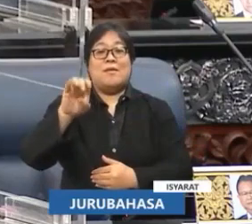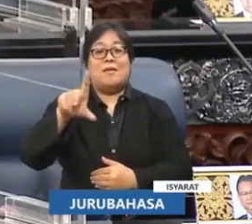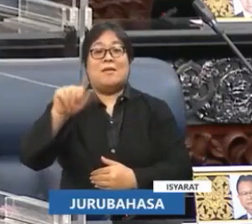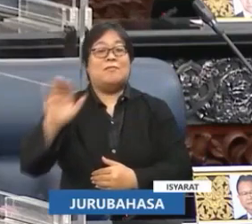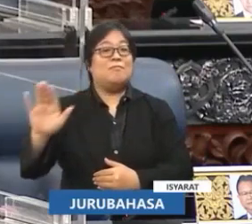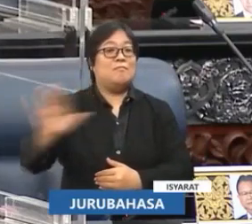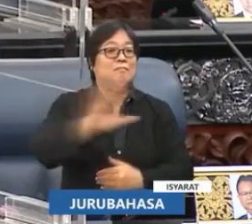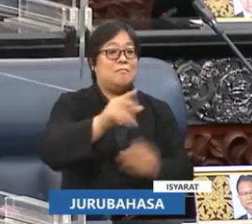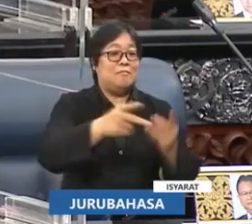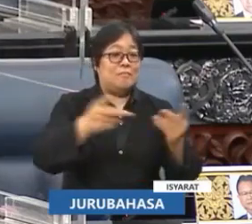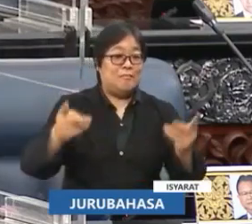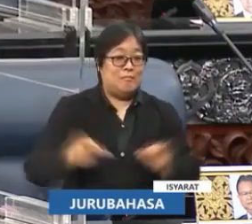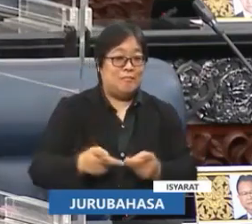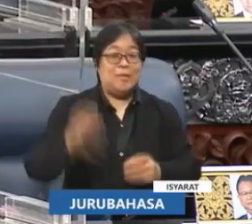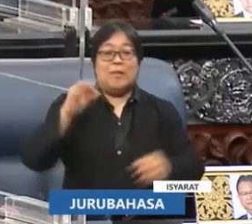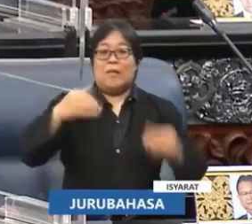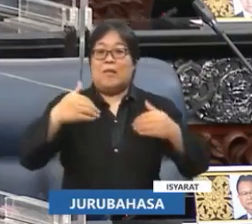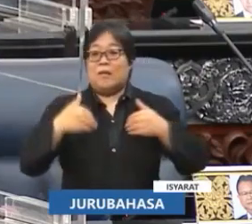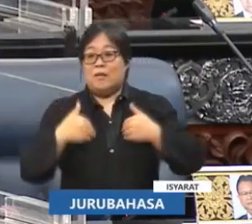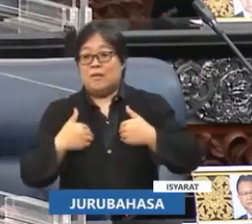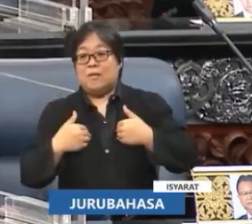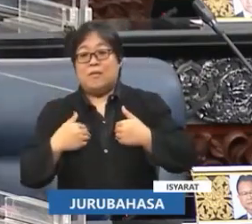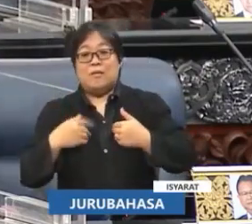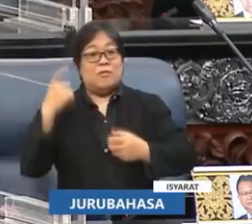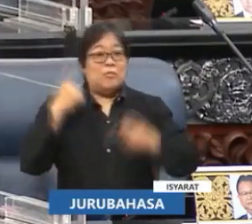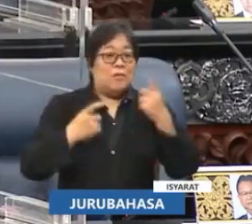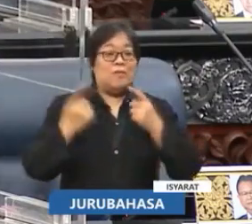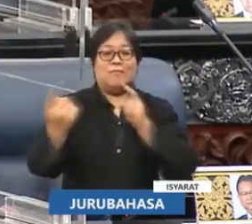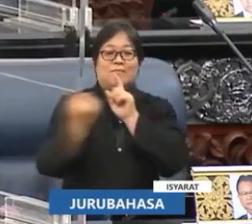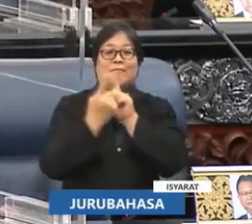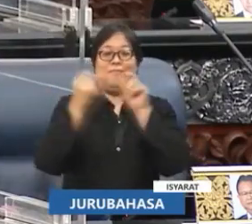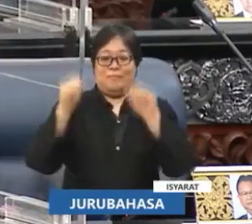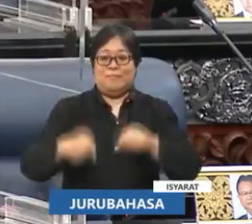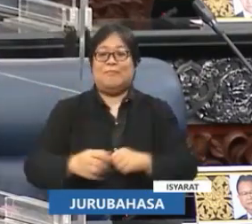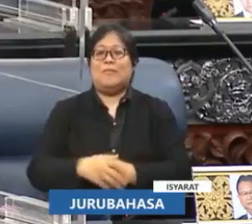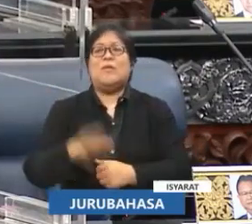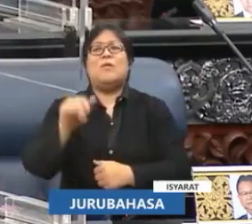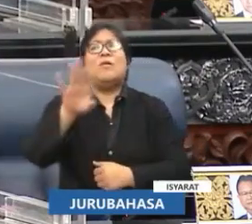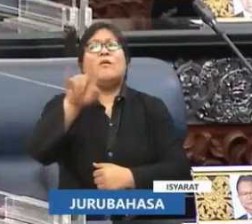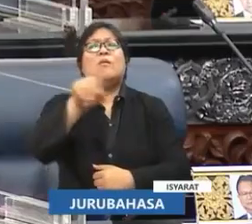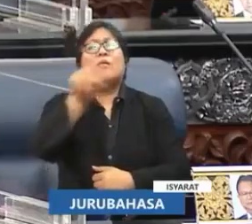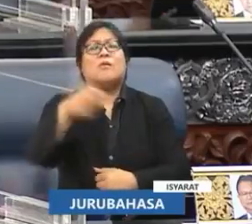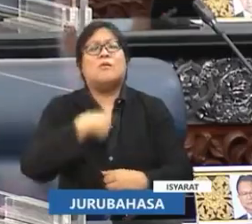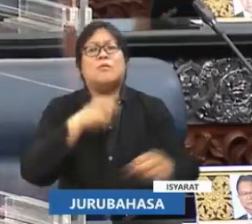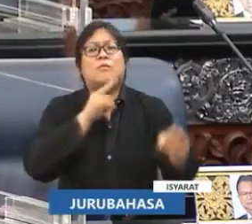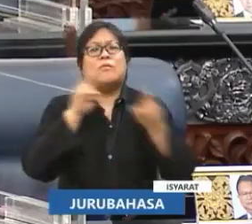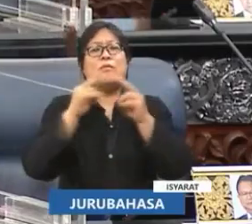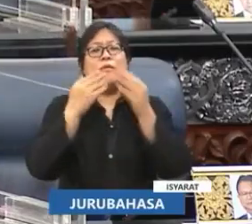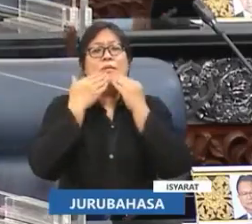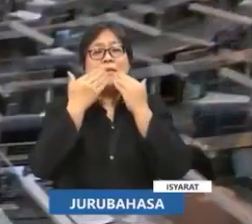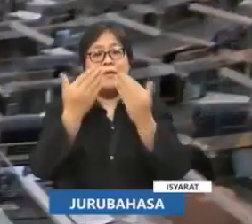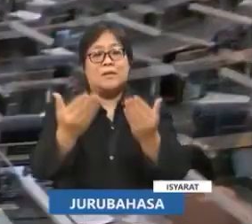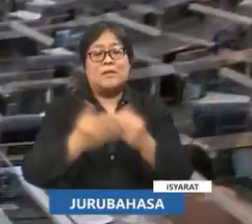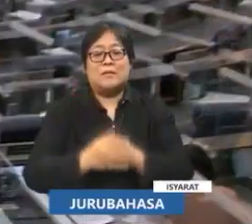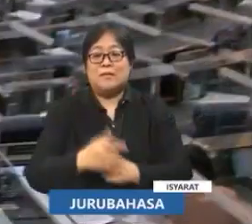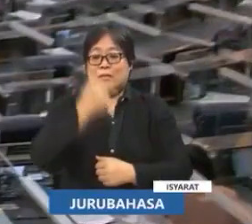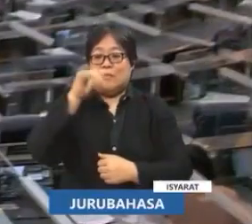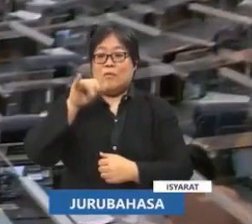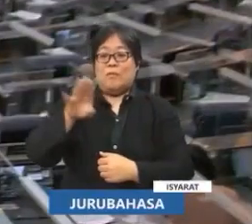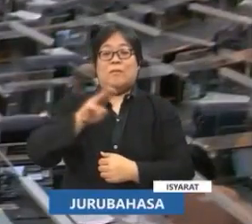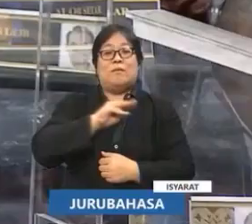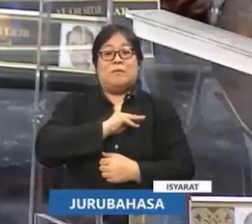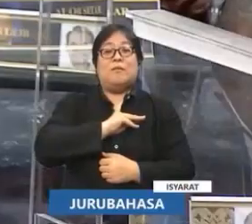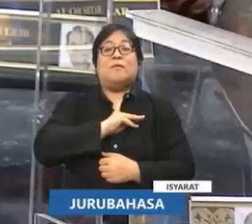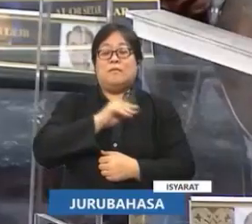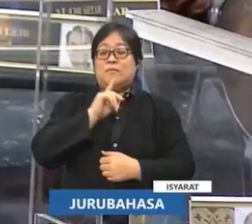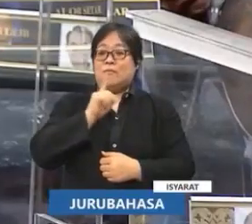masing-masing. Dan kalau yang berhormat ada inquiries, bolehlah menemui saya secara terus. Yang berhormat, cuma saya nak ucapkan terima kasih kerana yang berhormat Menteri